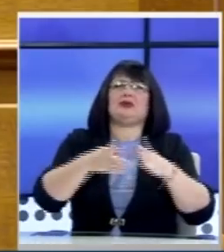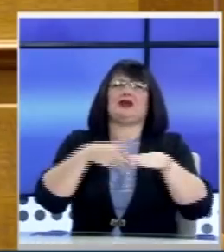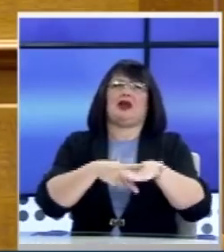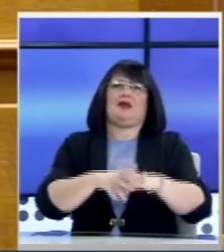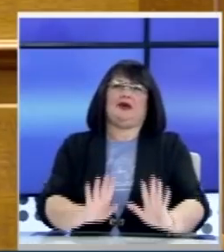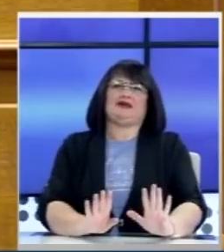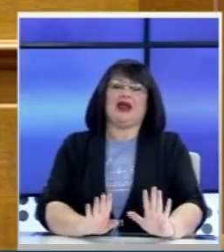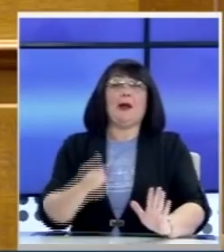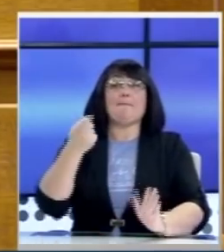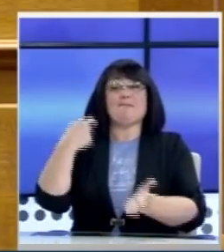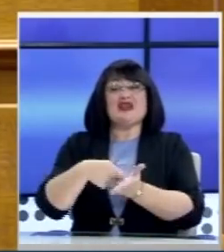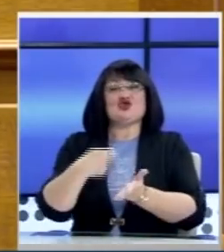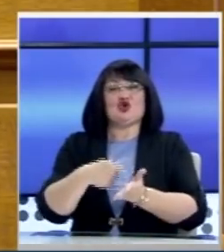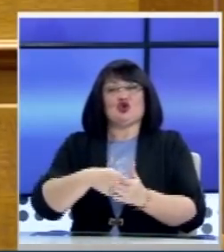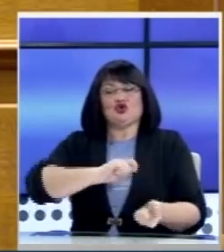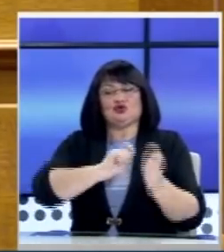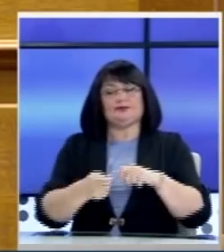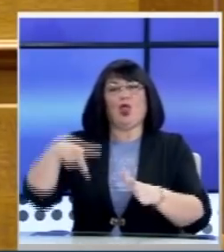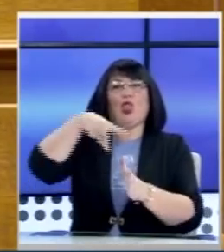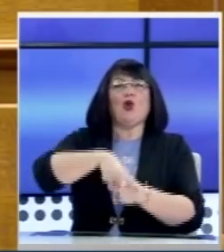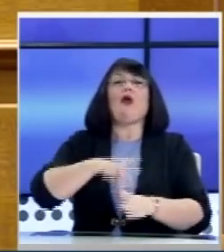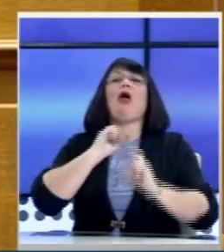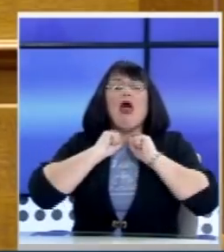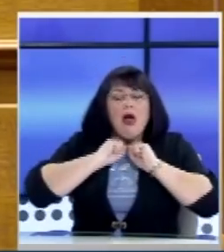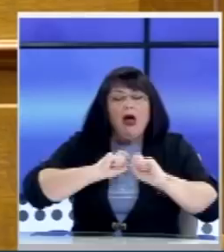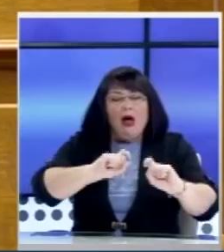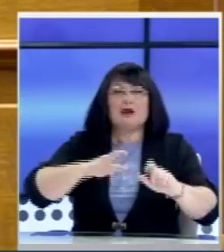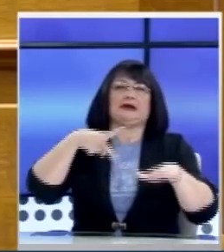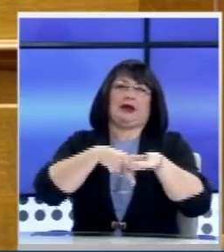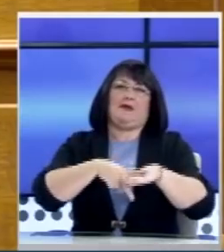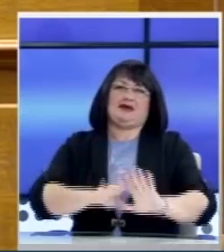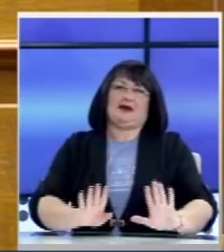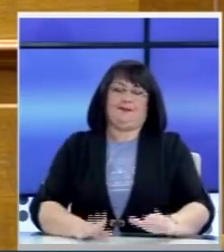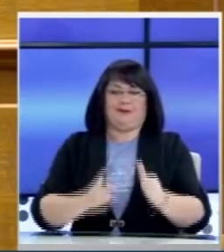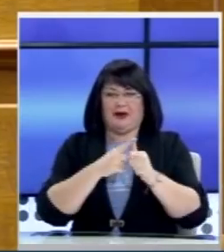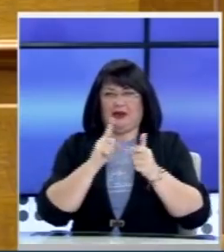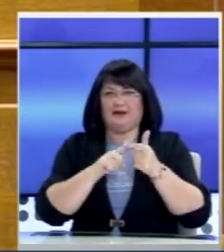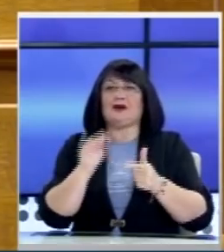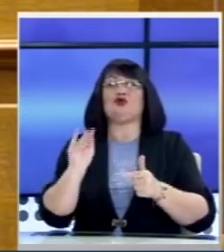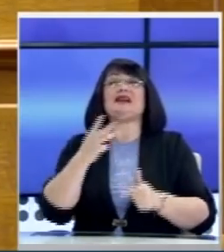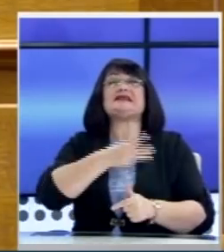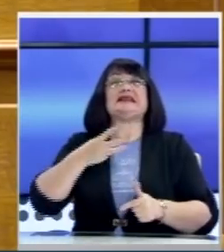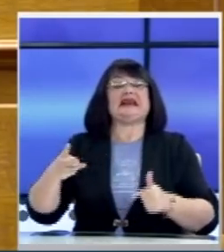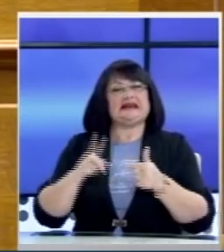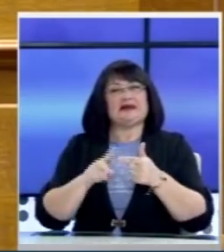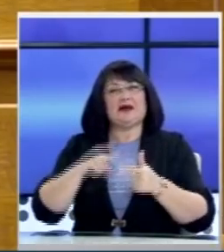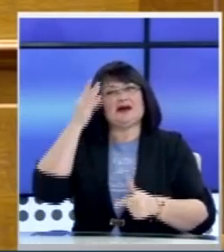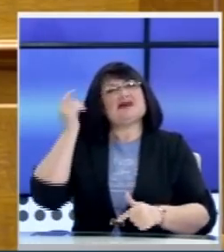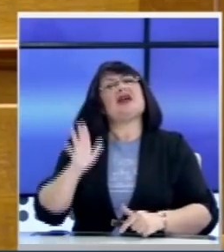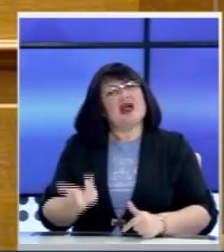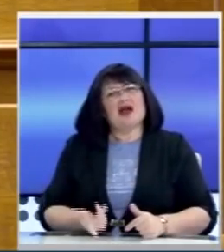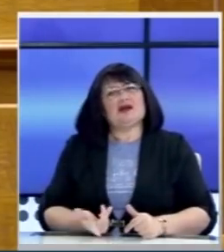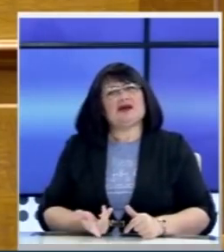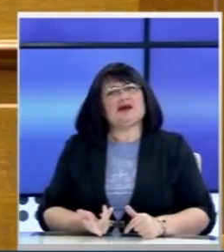μετατρέπετε τον μισθωτό σε δούλο της τράπεζας. Δεύτερο, εσείς κύριοι του ΣΥΡΙΖΑ ξεχάσατε μήπως